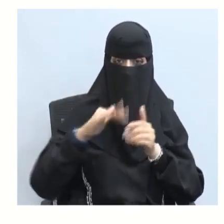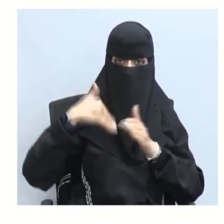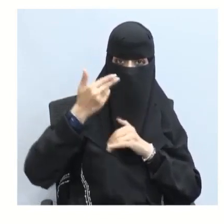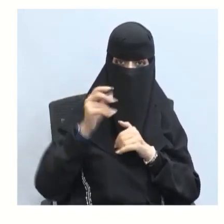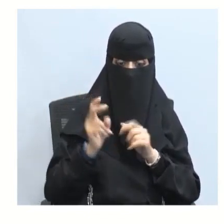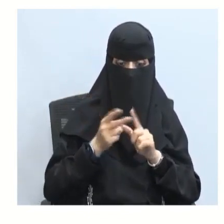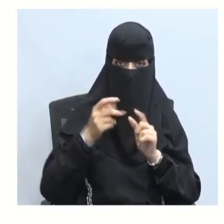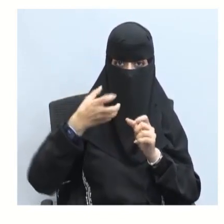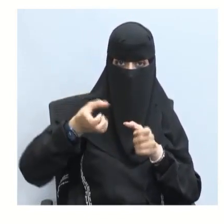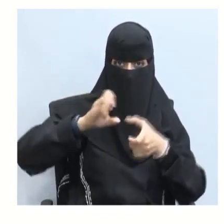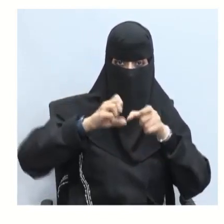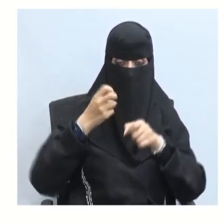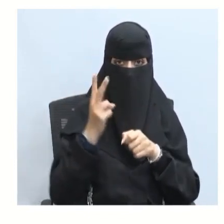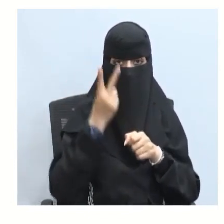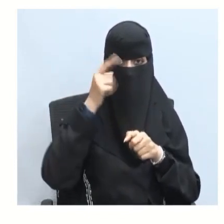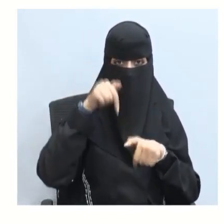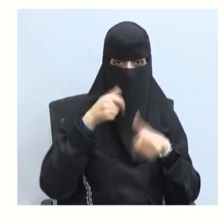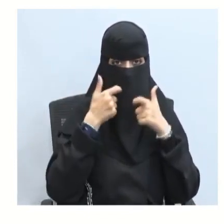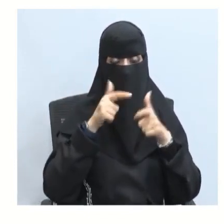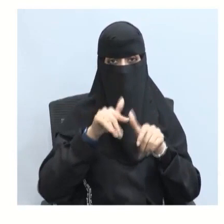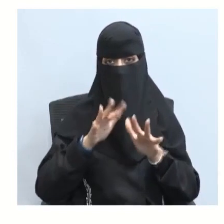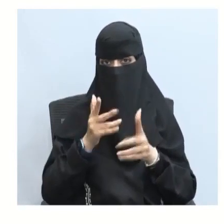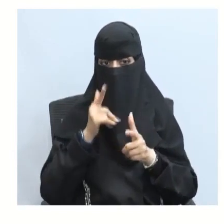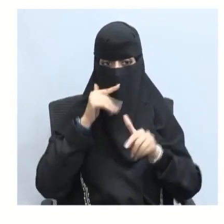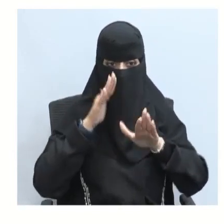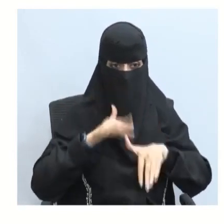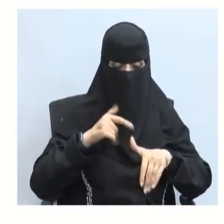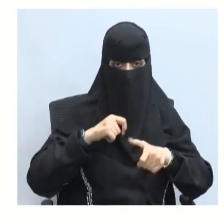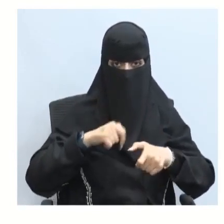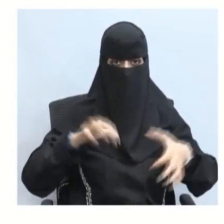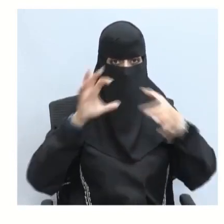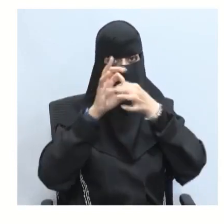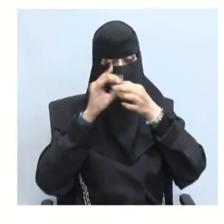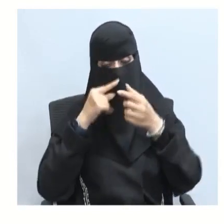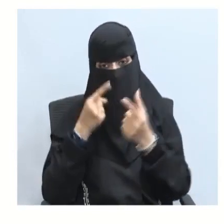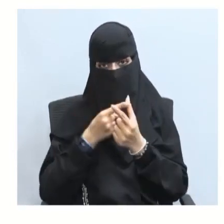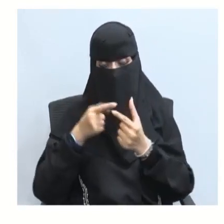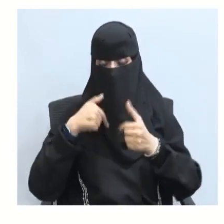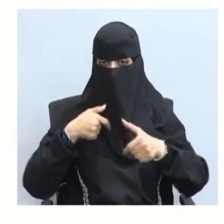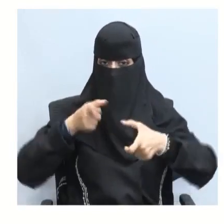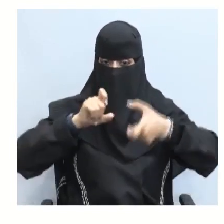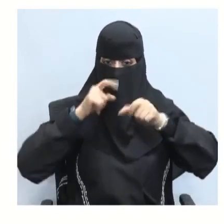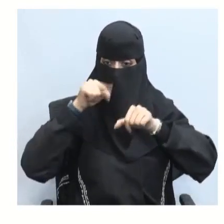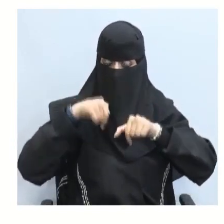وهذا المركب الثاني لاحظ معي ماذا سيحدث سيحدث ارتباط في بينهم اذا سيتكون لدي مركب اخر